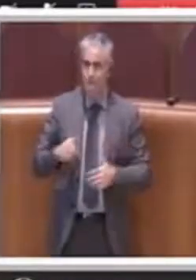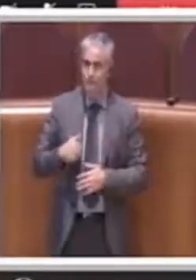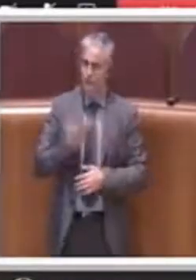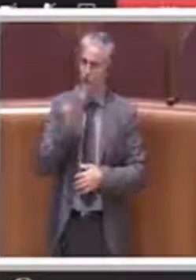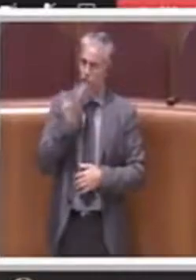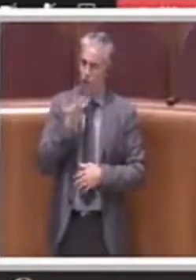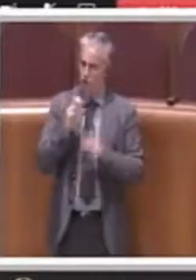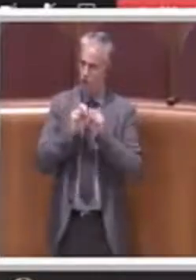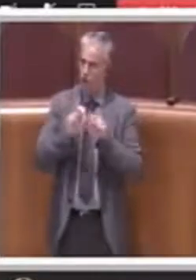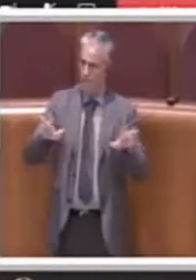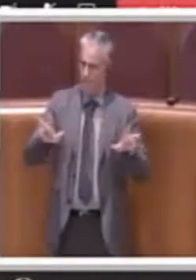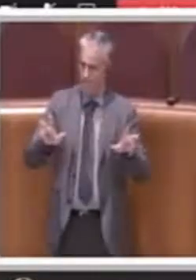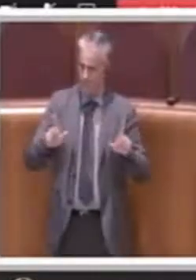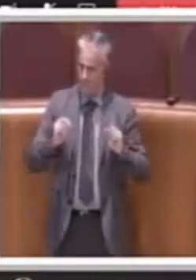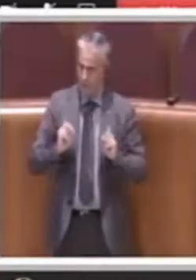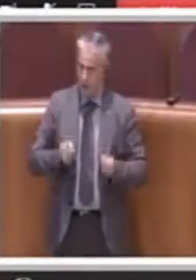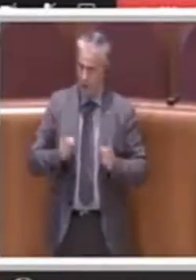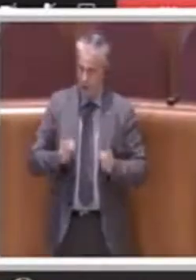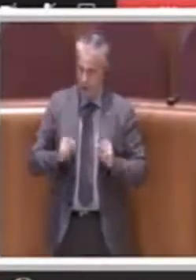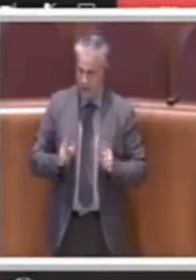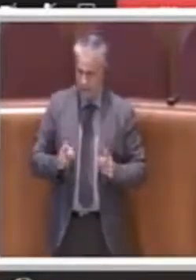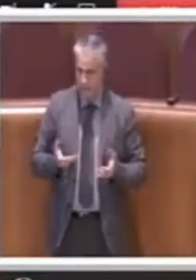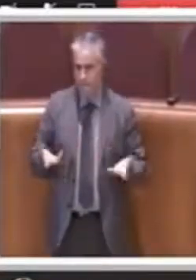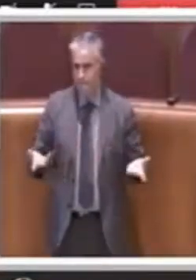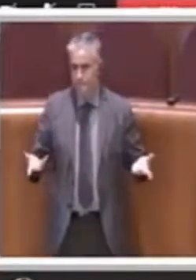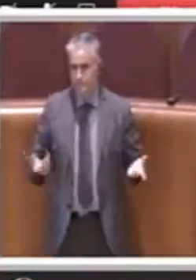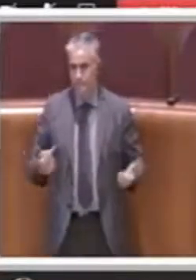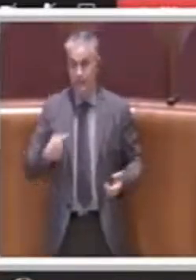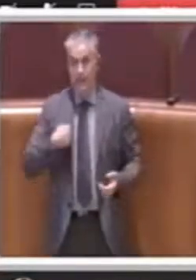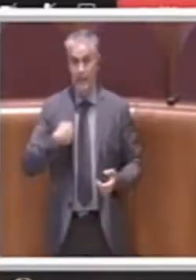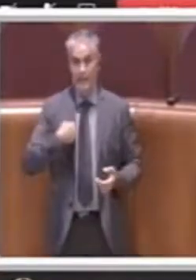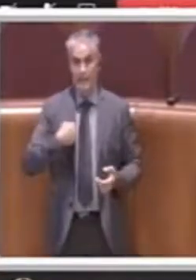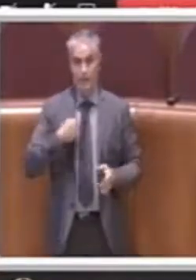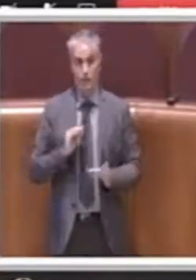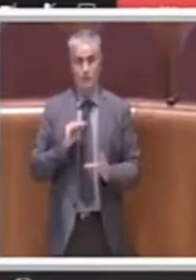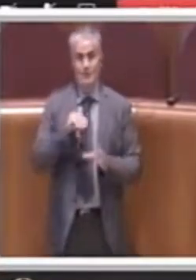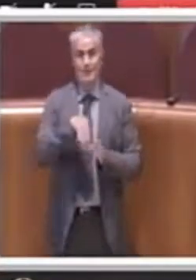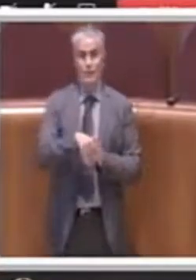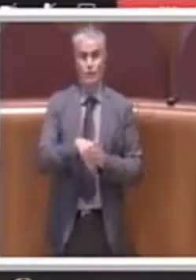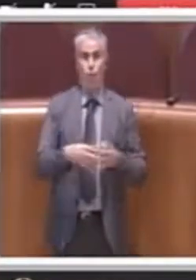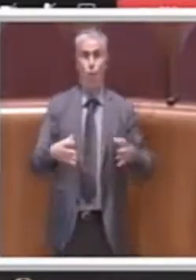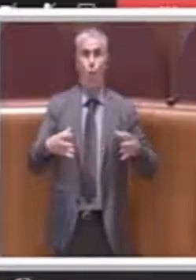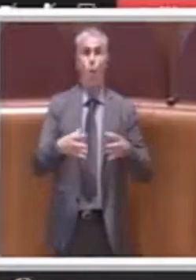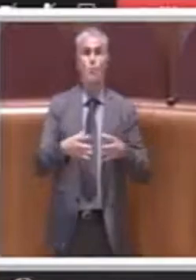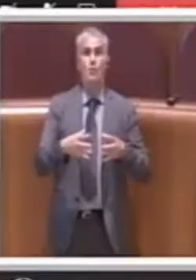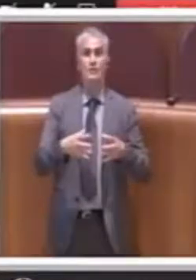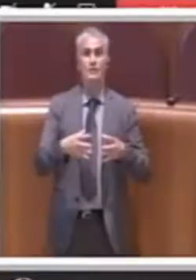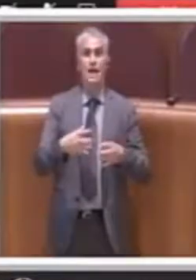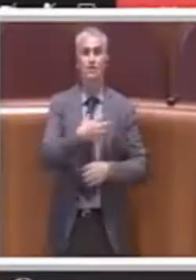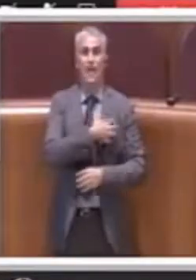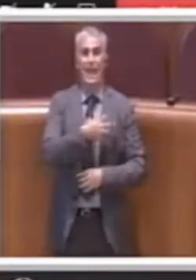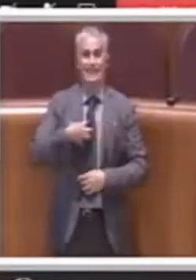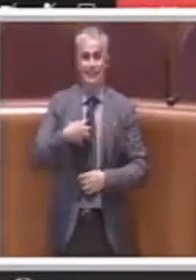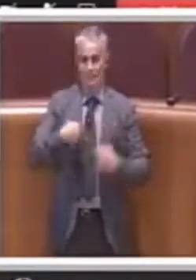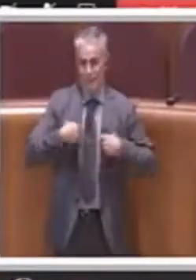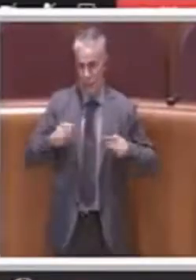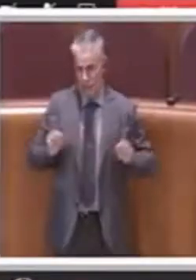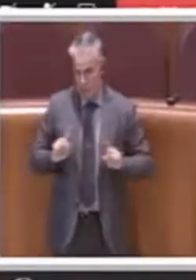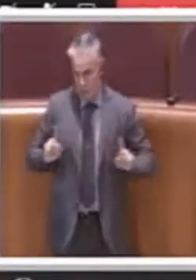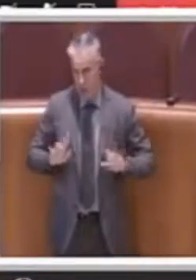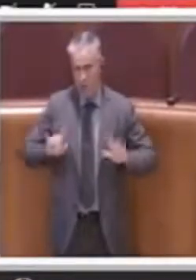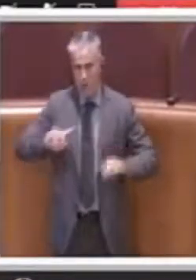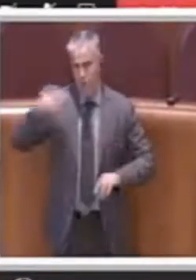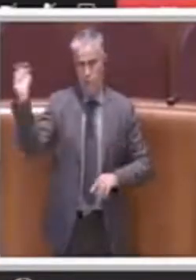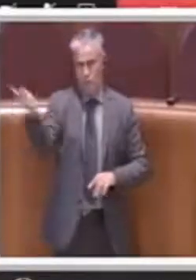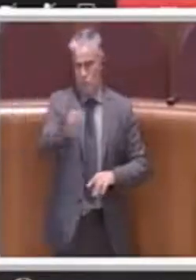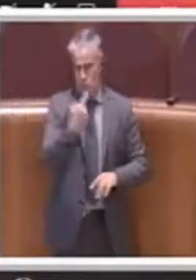precisare che ovviamente non è che faccio parte della comunità scientifica, però insomma è ormai noto a